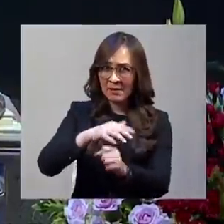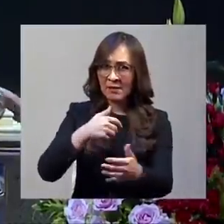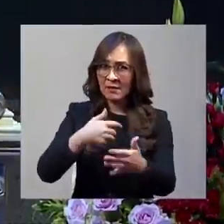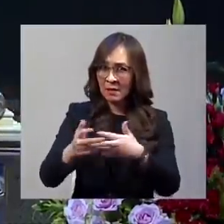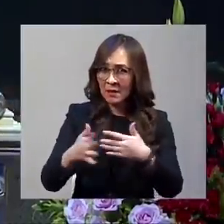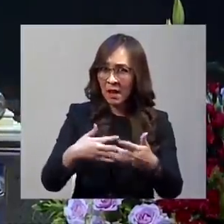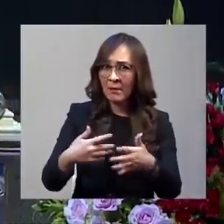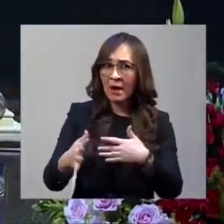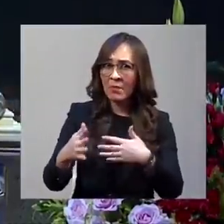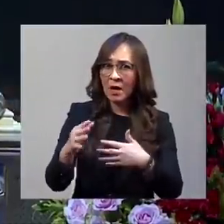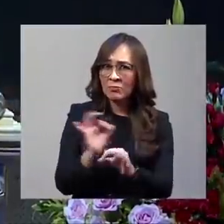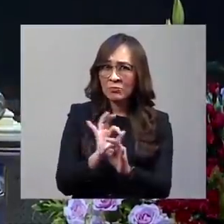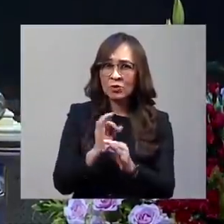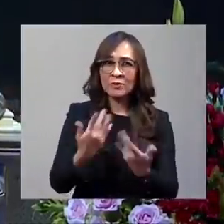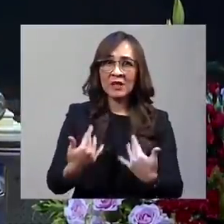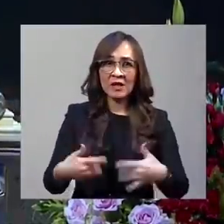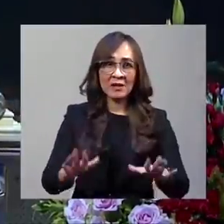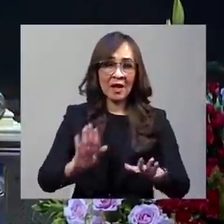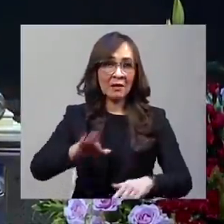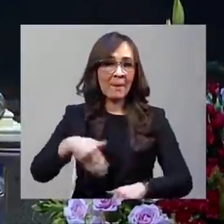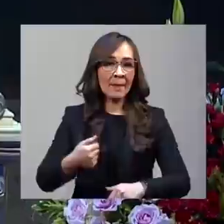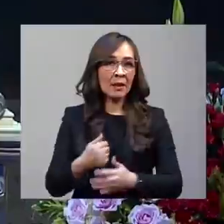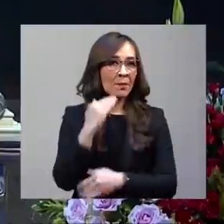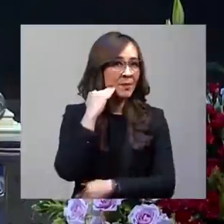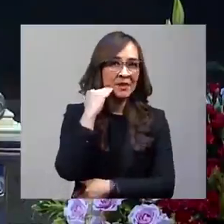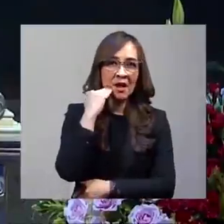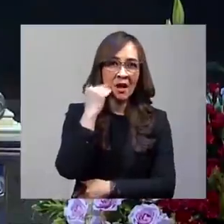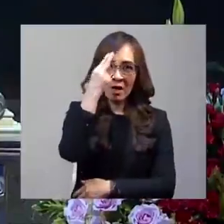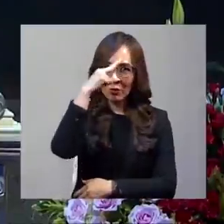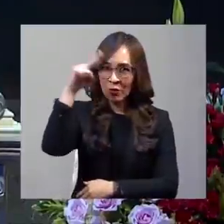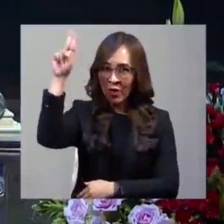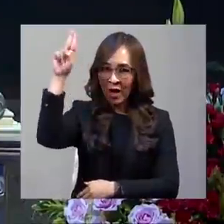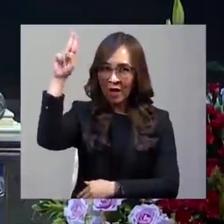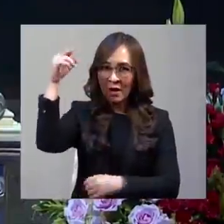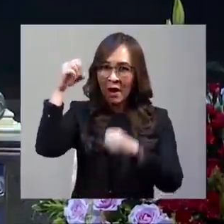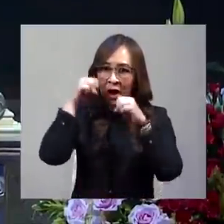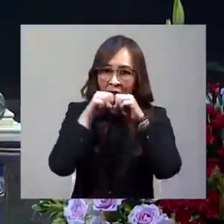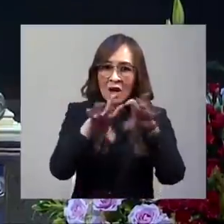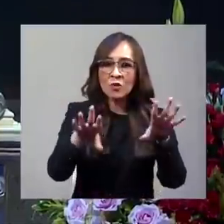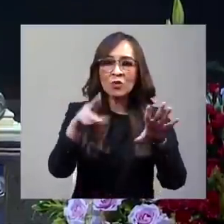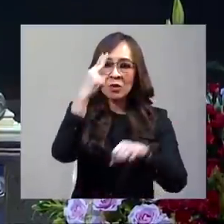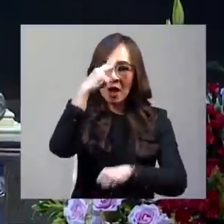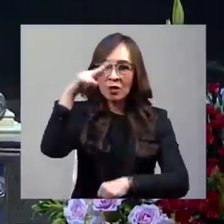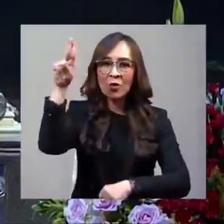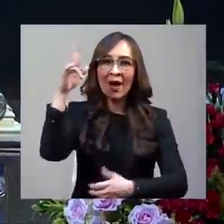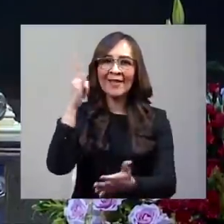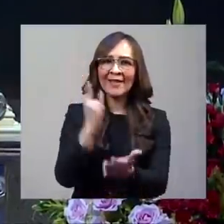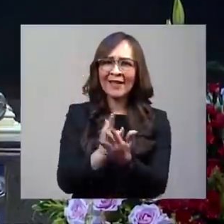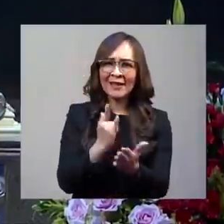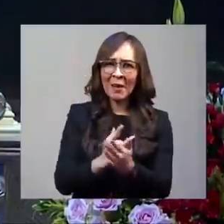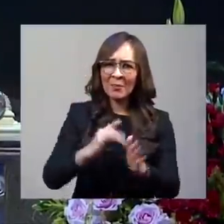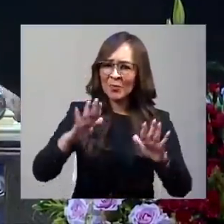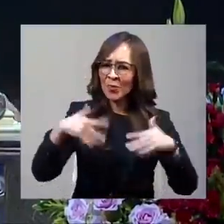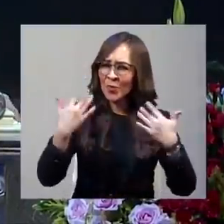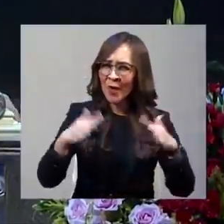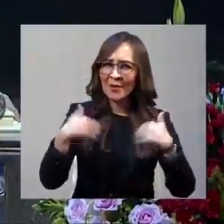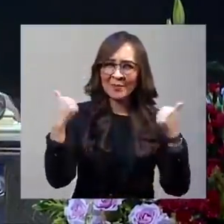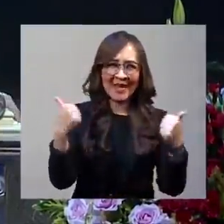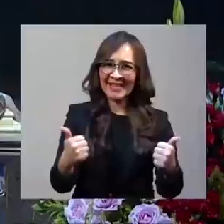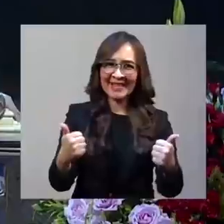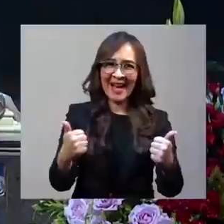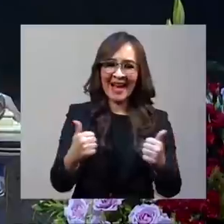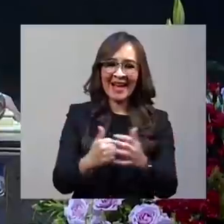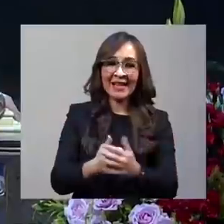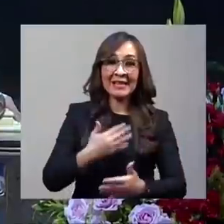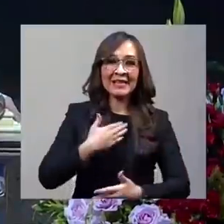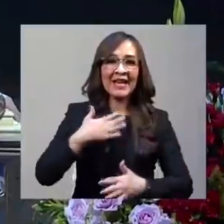berakhir, tetapi penjagaan Tuhan, anugerah Tuhan, kasih Tuhan tetap luar biasa. Saya bangga boleh